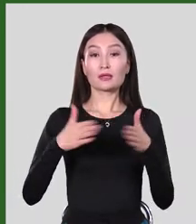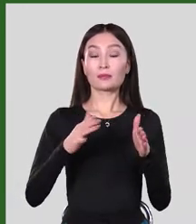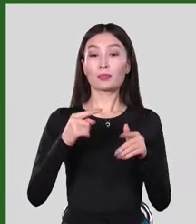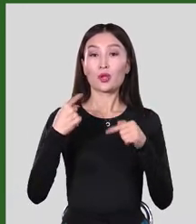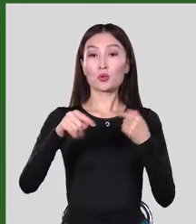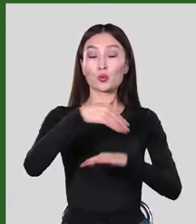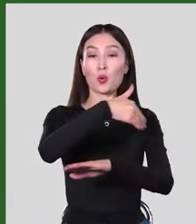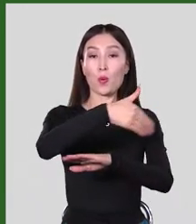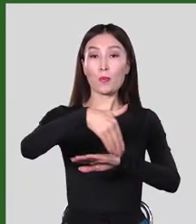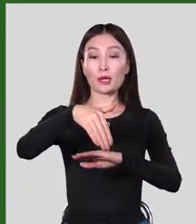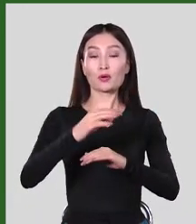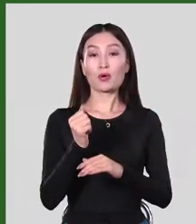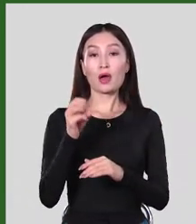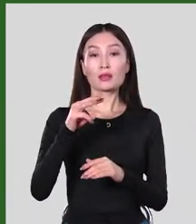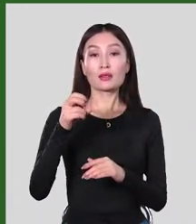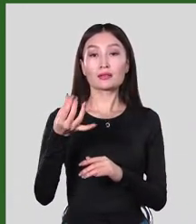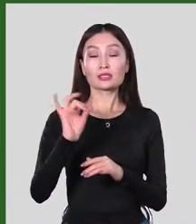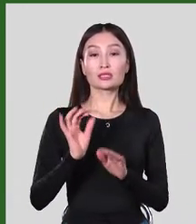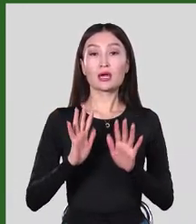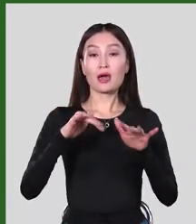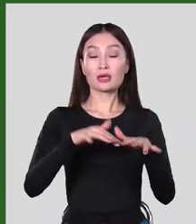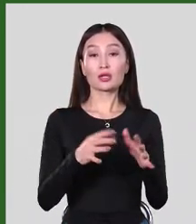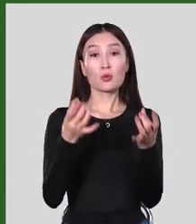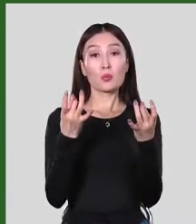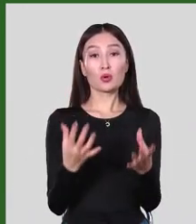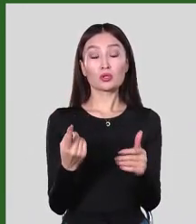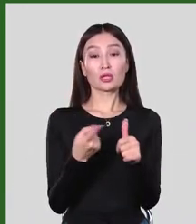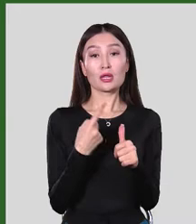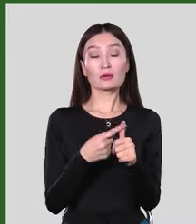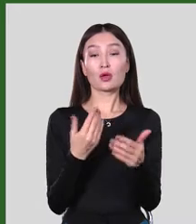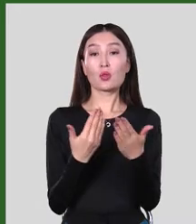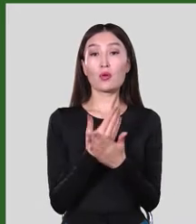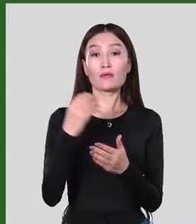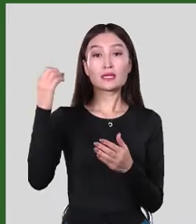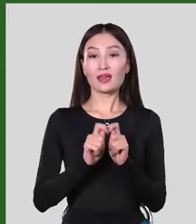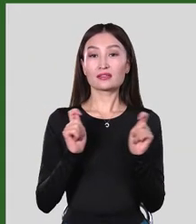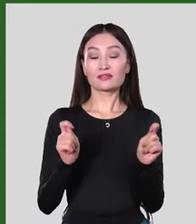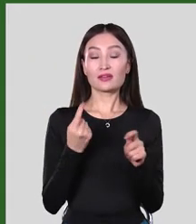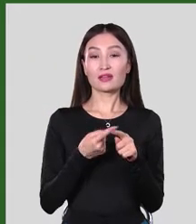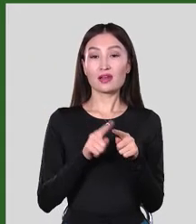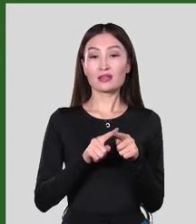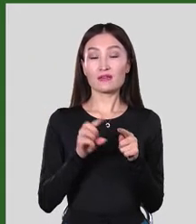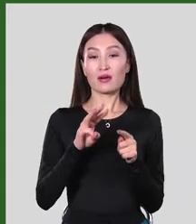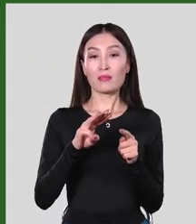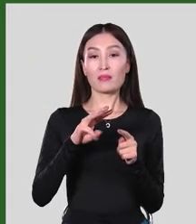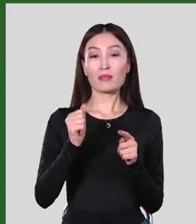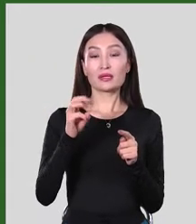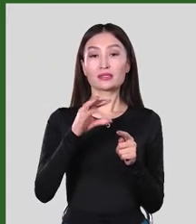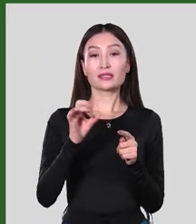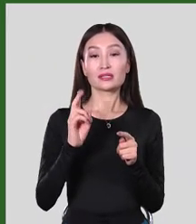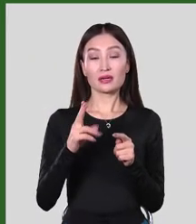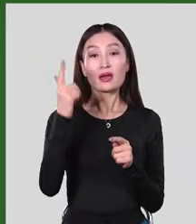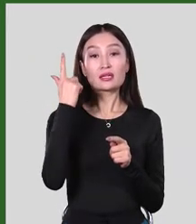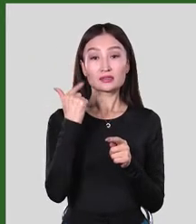другом берегу Атлантического океана, называли просто «Новый свет». Открыватель этого материка